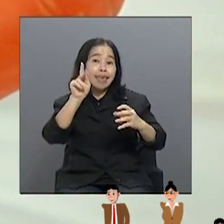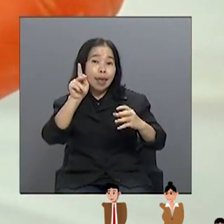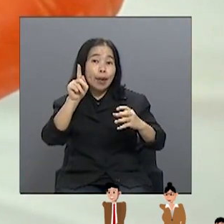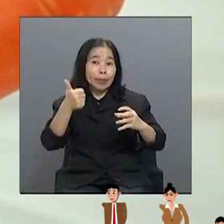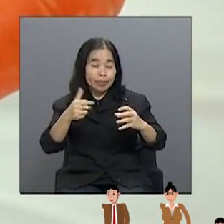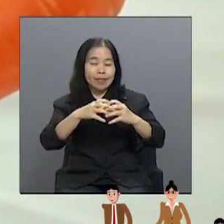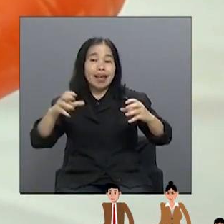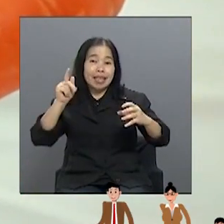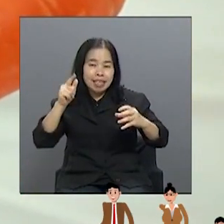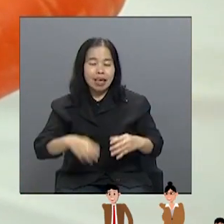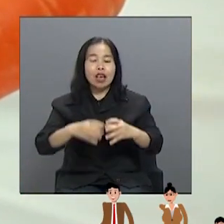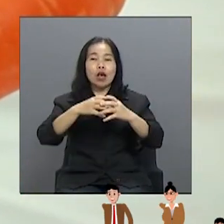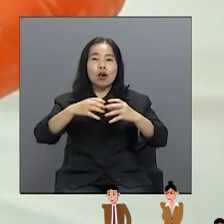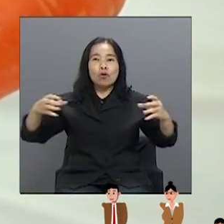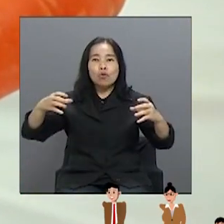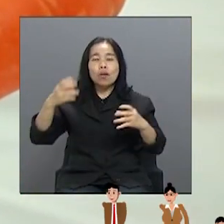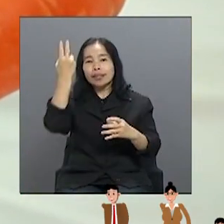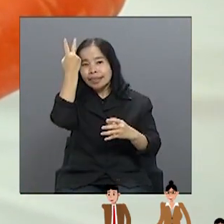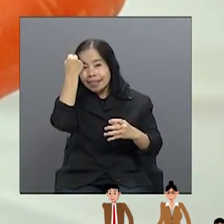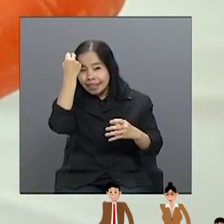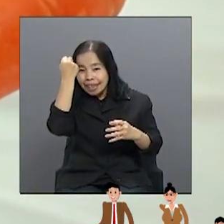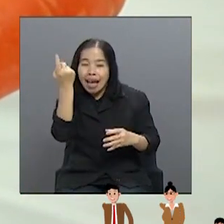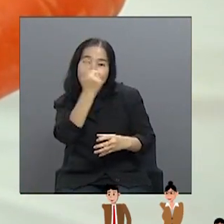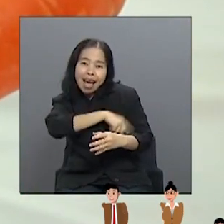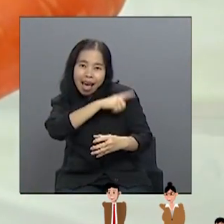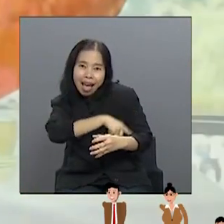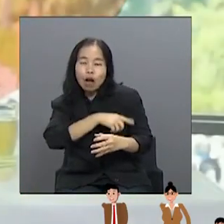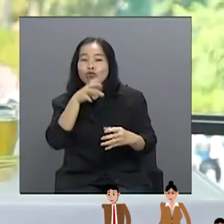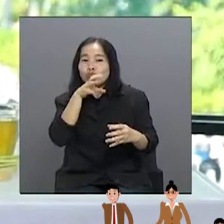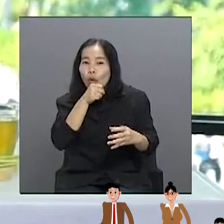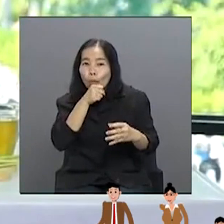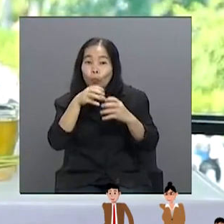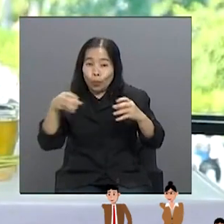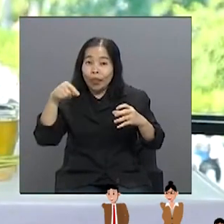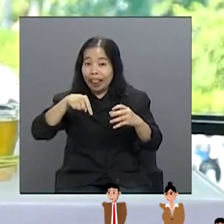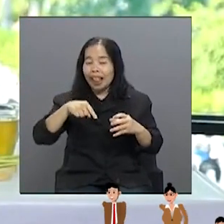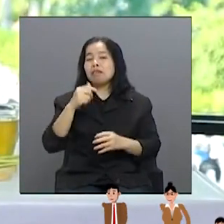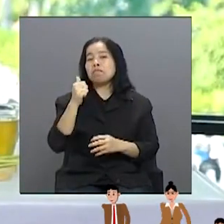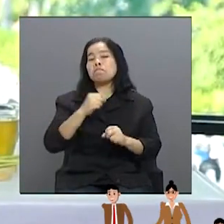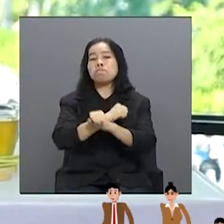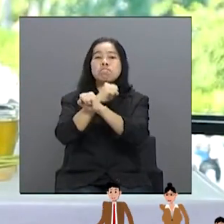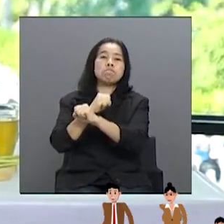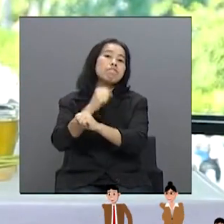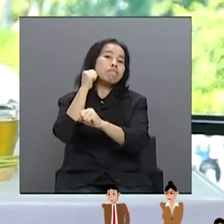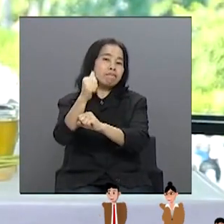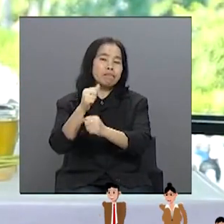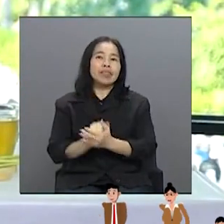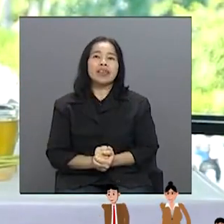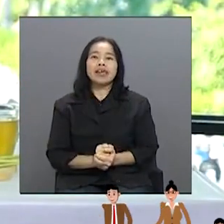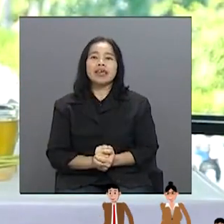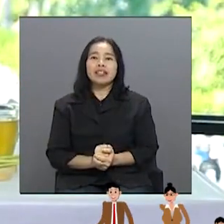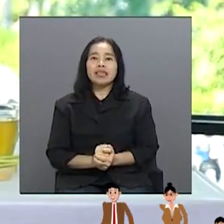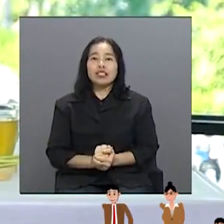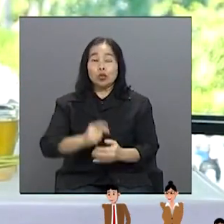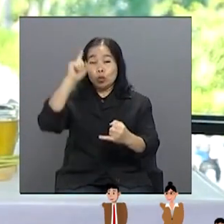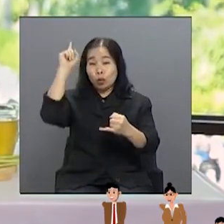ชเท้าพวกนี้นี่มีสารสำคัญนะครับพวกโพลีฟีนอลในการเสริมภูมิคุ้มกันต้านไวรัสได้ดีนะครับและสิ่งสุดท้ายนะ